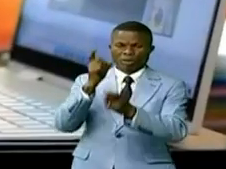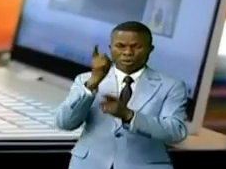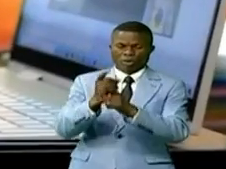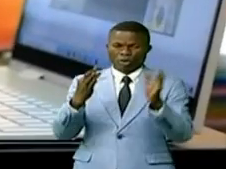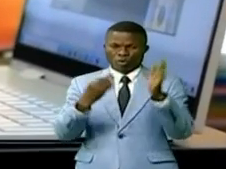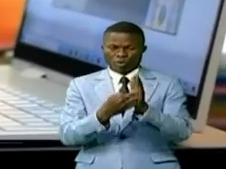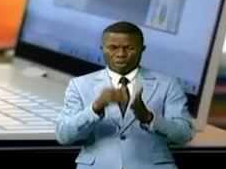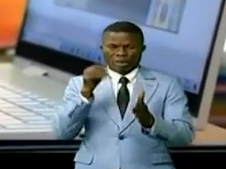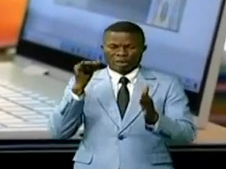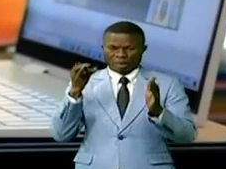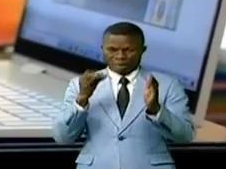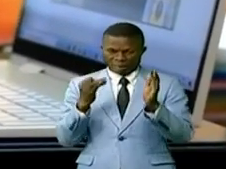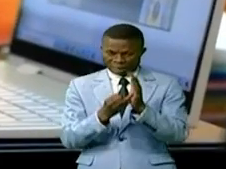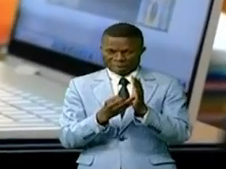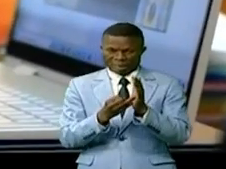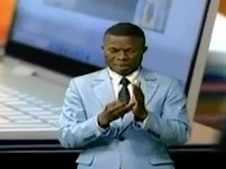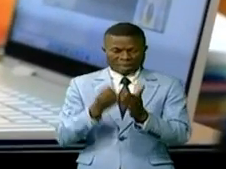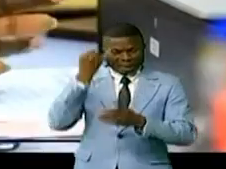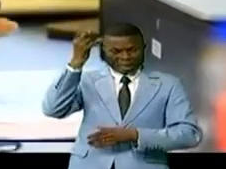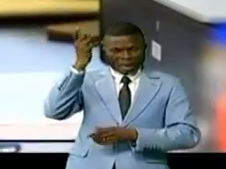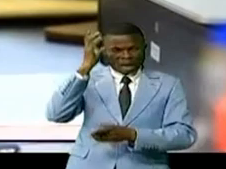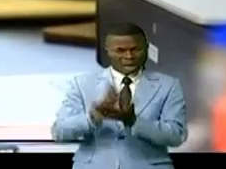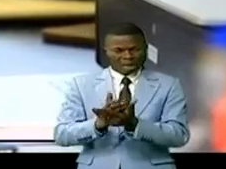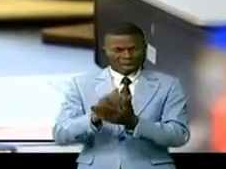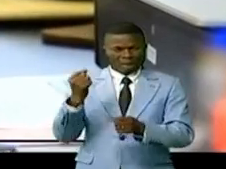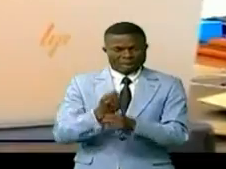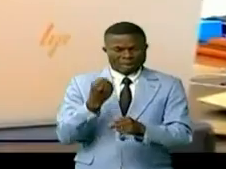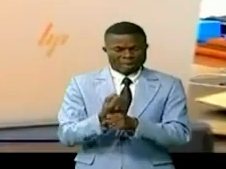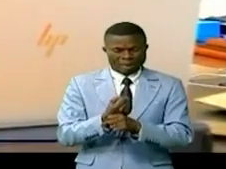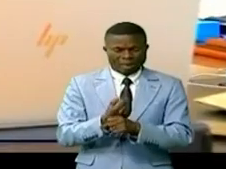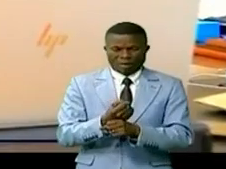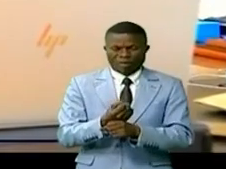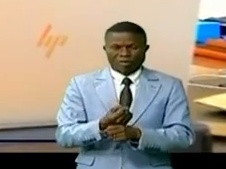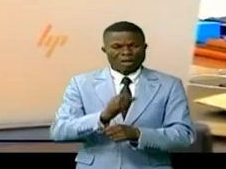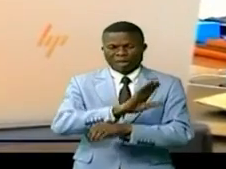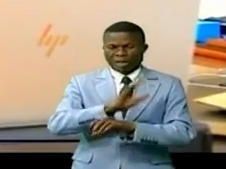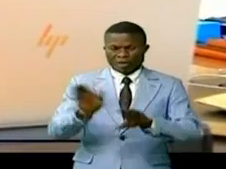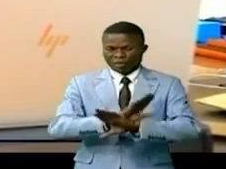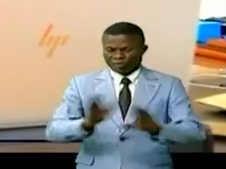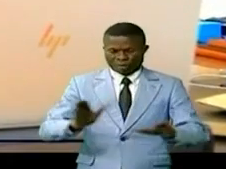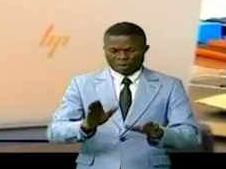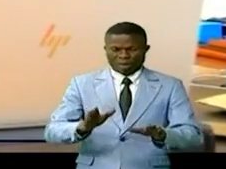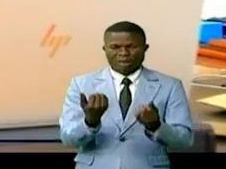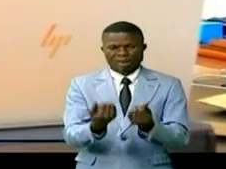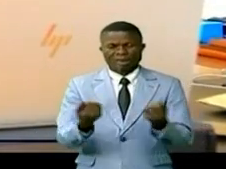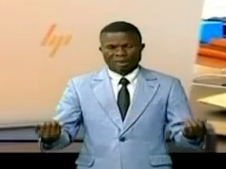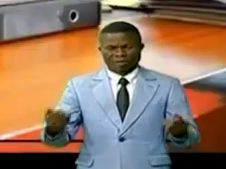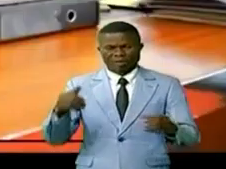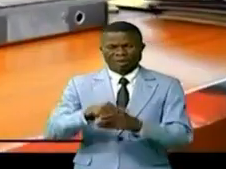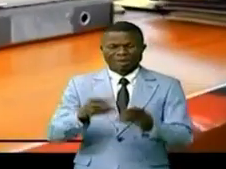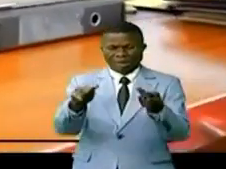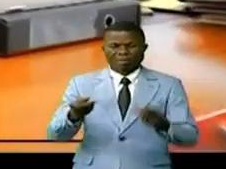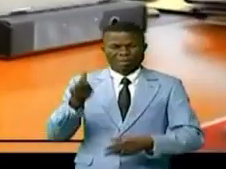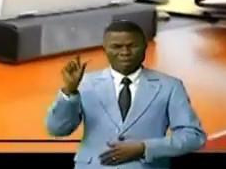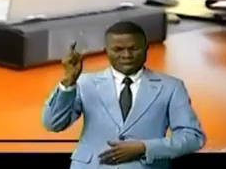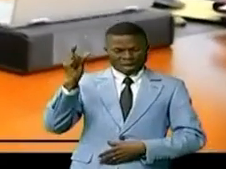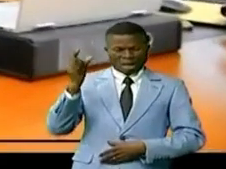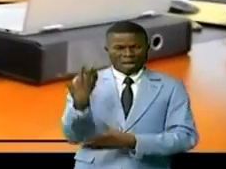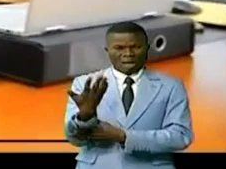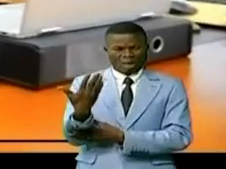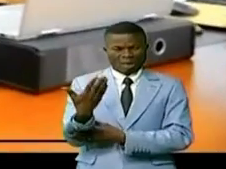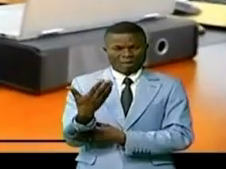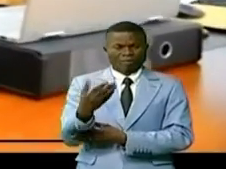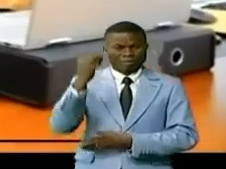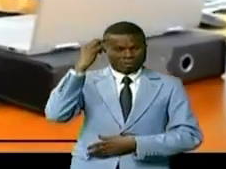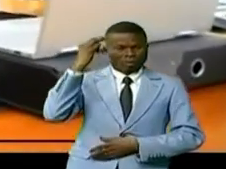8-7 visant à mettre fin au travail des enfants, au travail forcé, surtout dans les mines artisanales. Le numéro